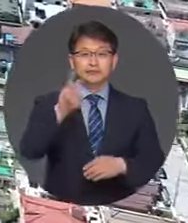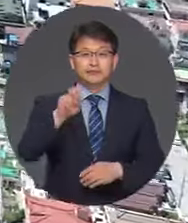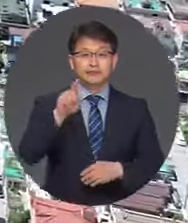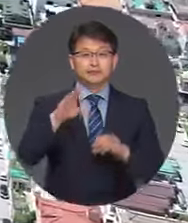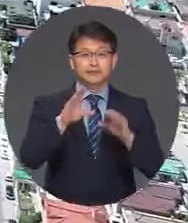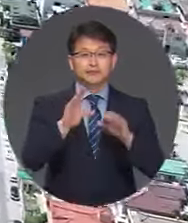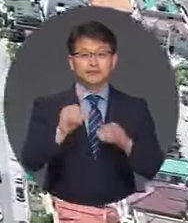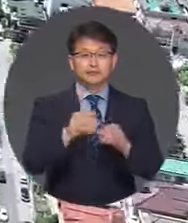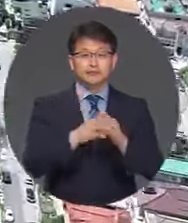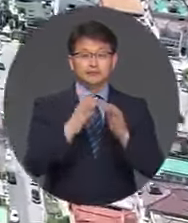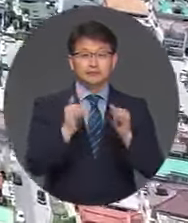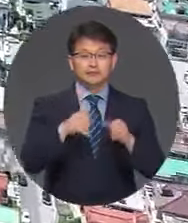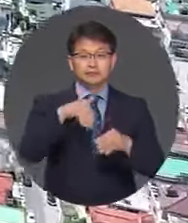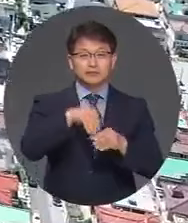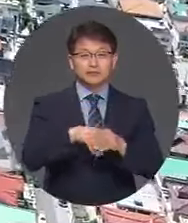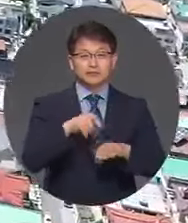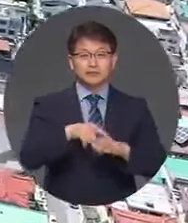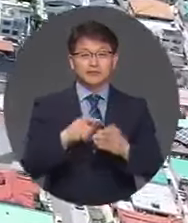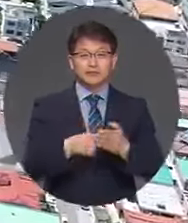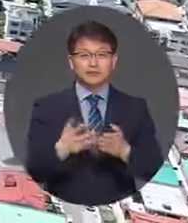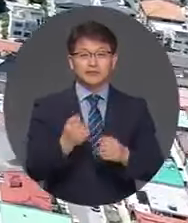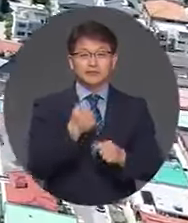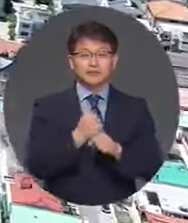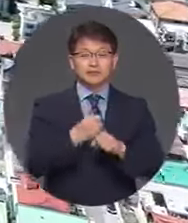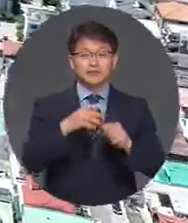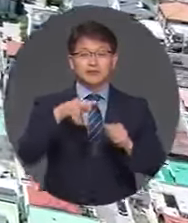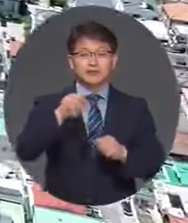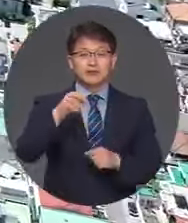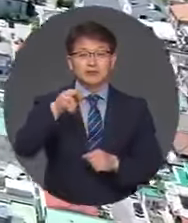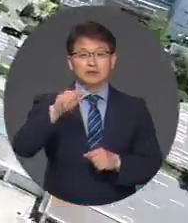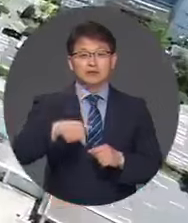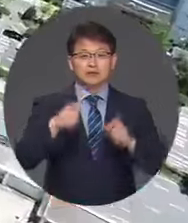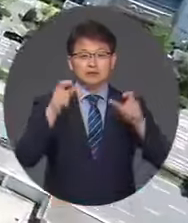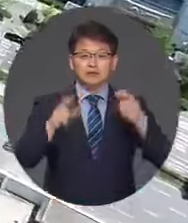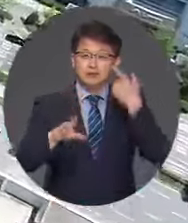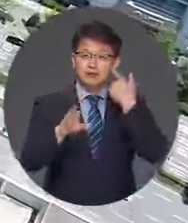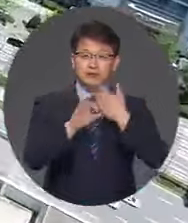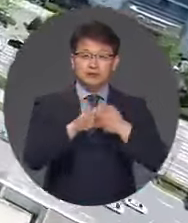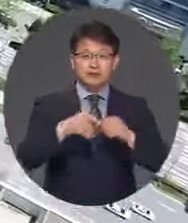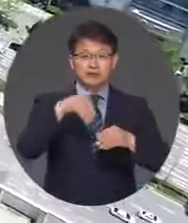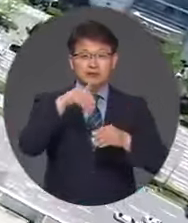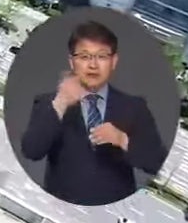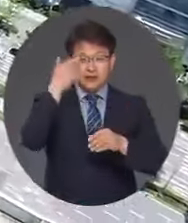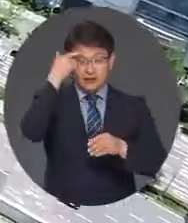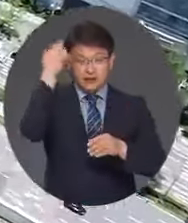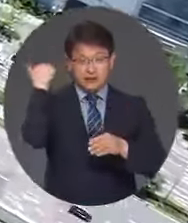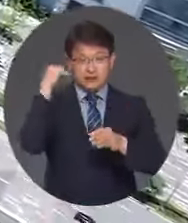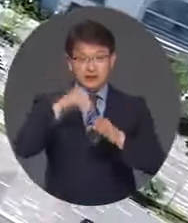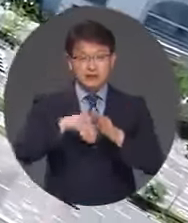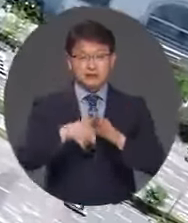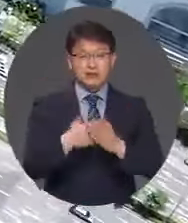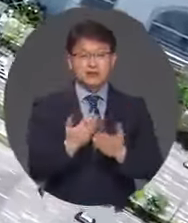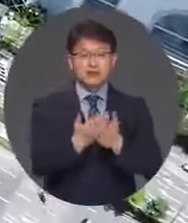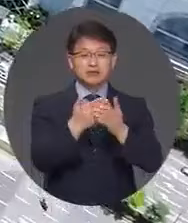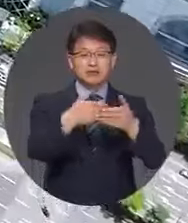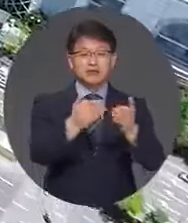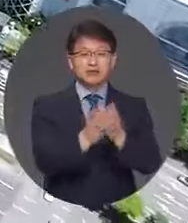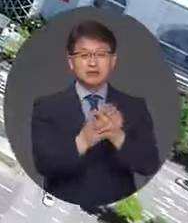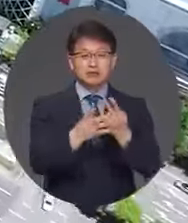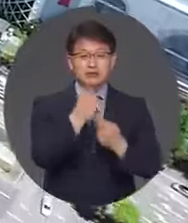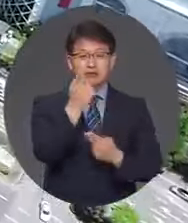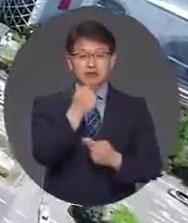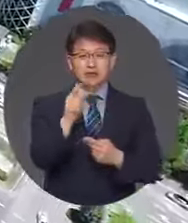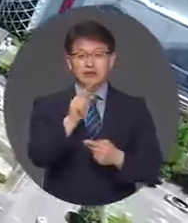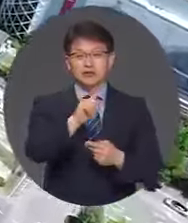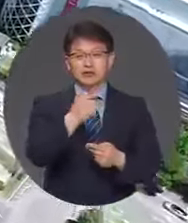21만 명에 육박하는 유권자가 있는 창원시 성산구 선거구는 역대 선거에서 진보 진영 후보 단일화가